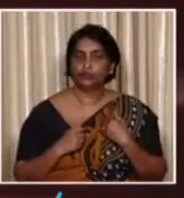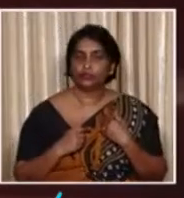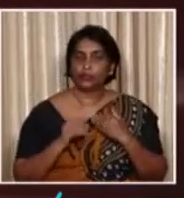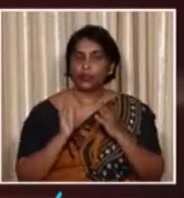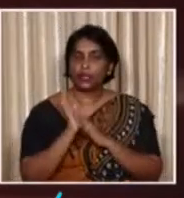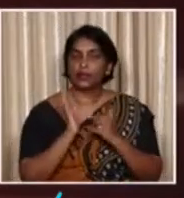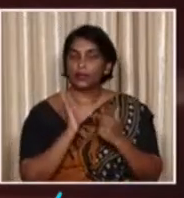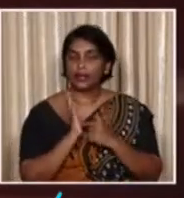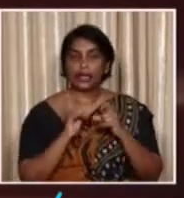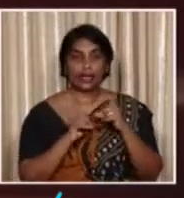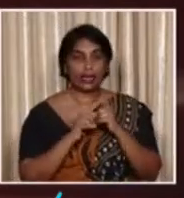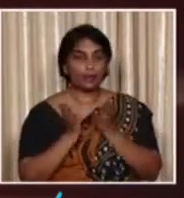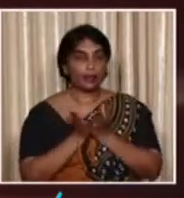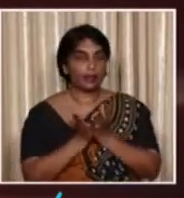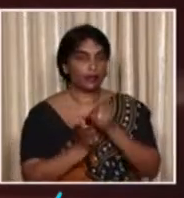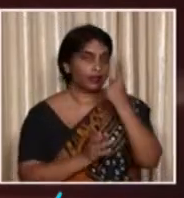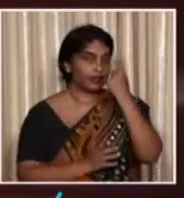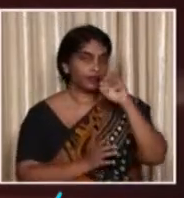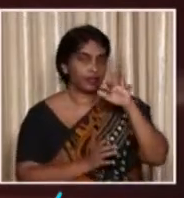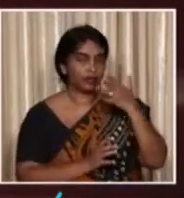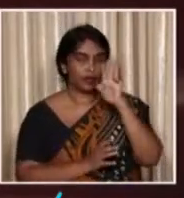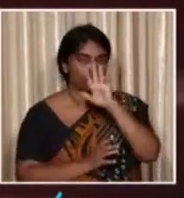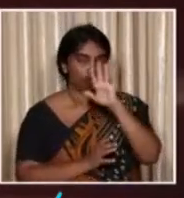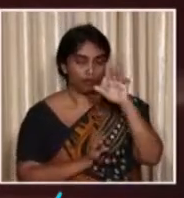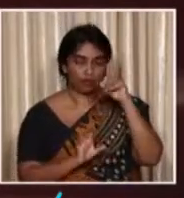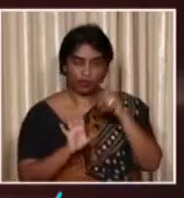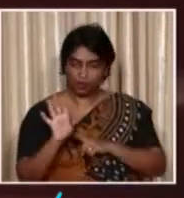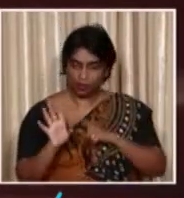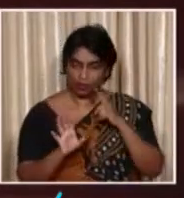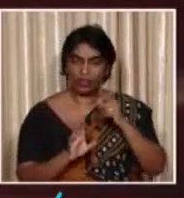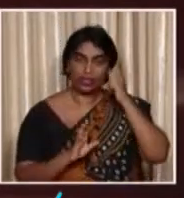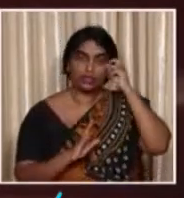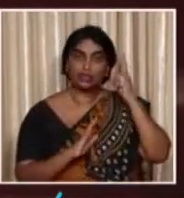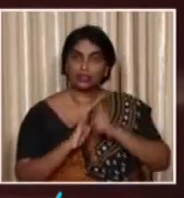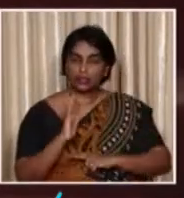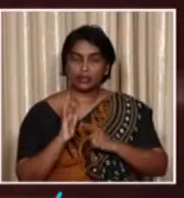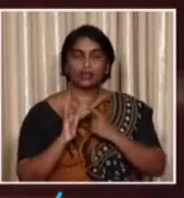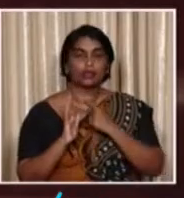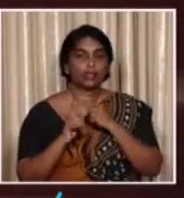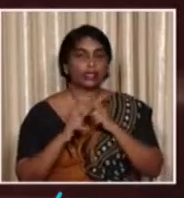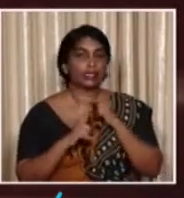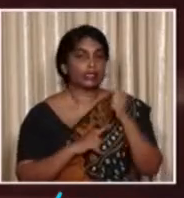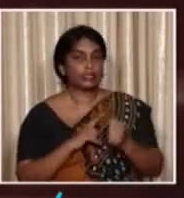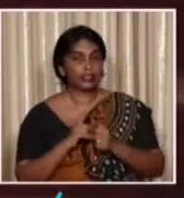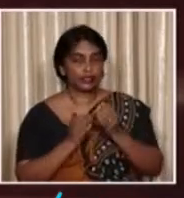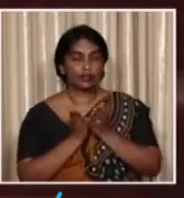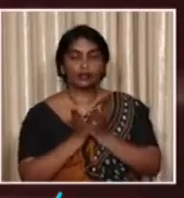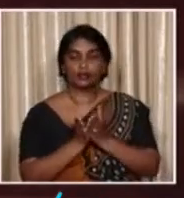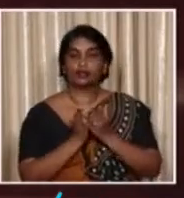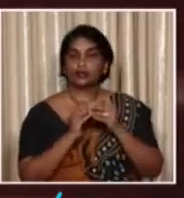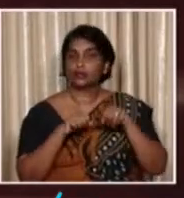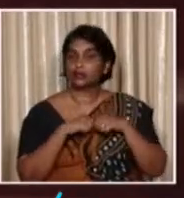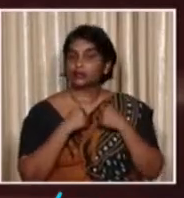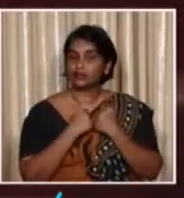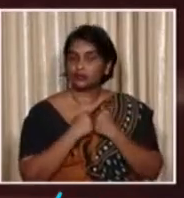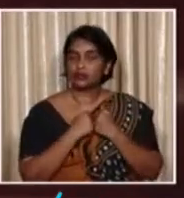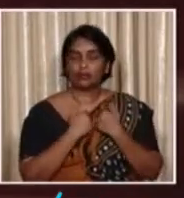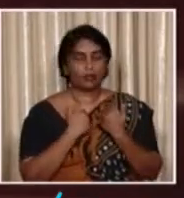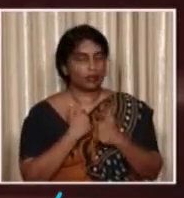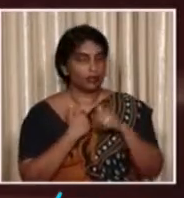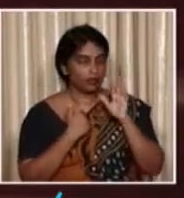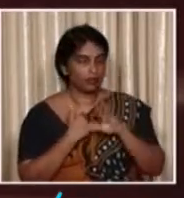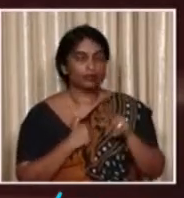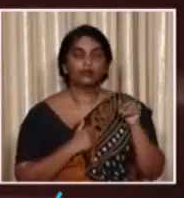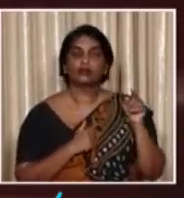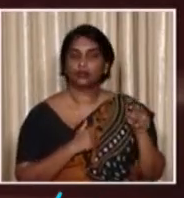MT New Diamond නෞකාව 1999 වසරේ ජපානයේ මිට්සු ඉංජිනේරින් ඇන්ඩ් ෂිපින් බිල්ඩින් සමාගම විසින් නිෂ්පාදනය කර